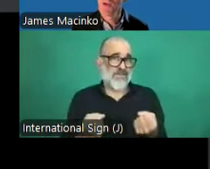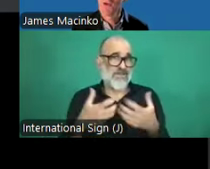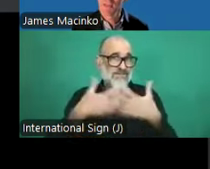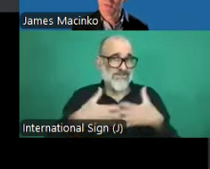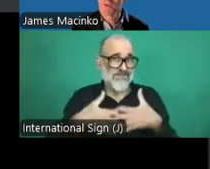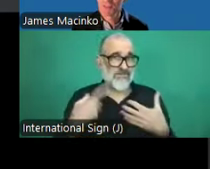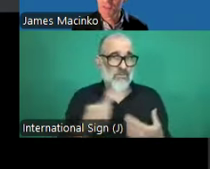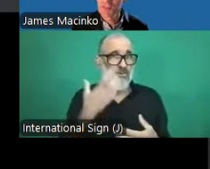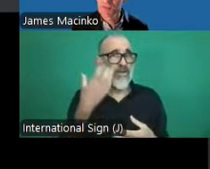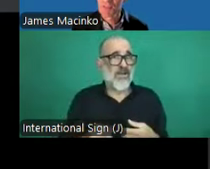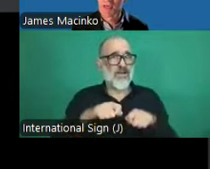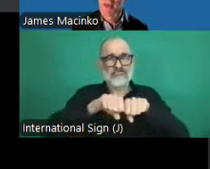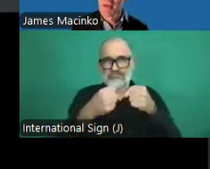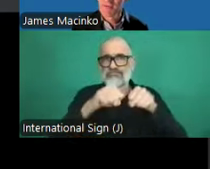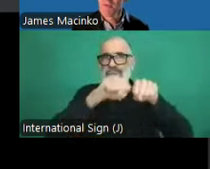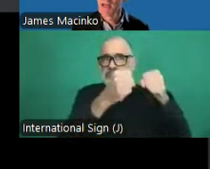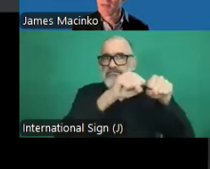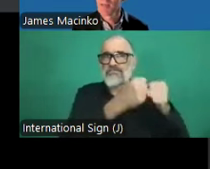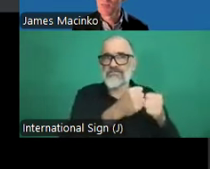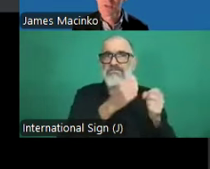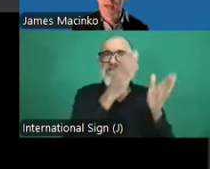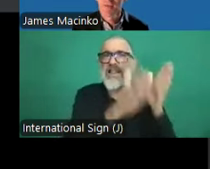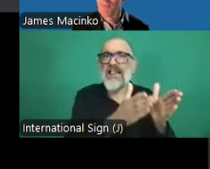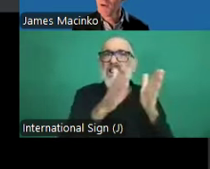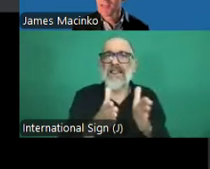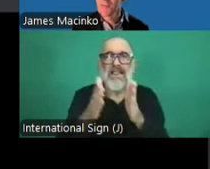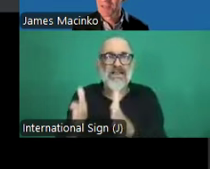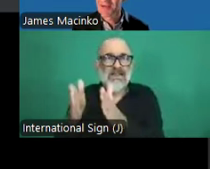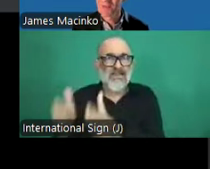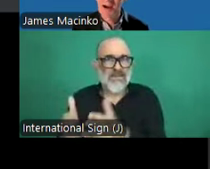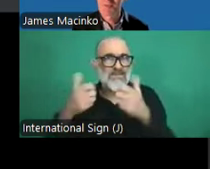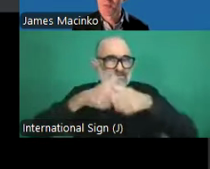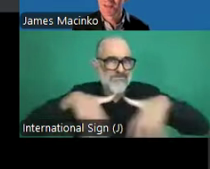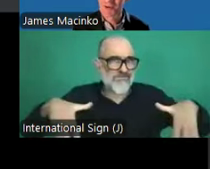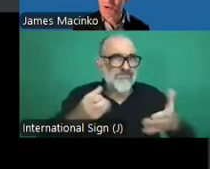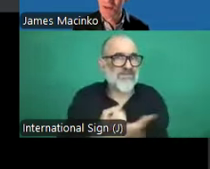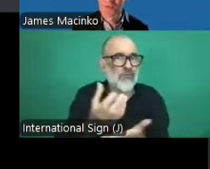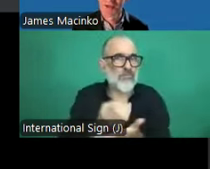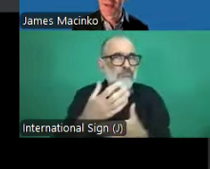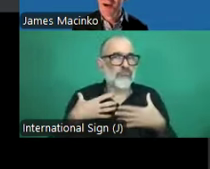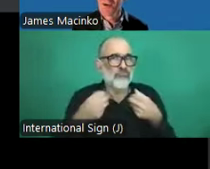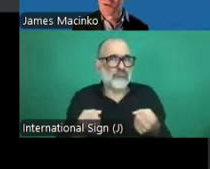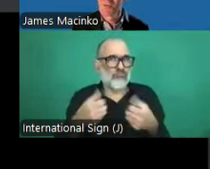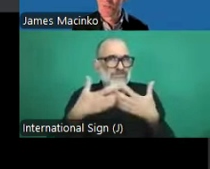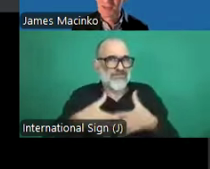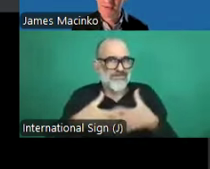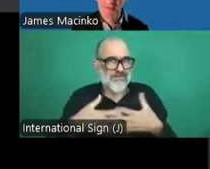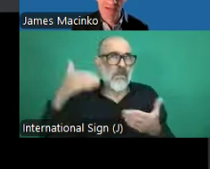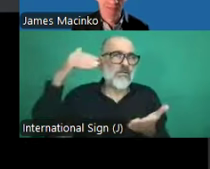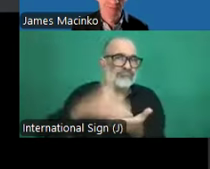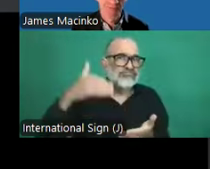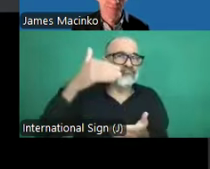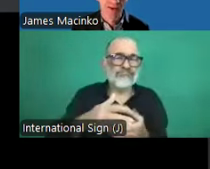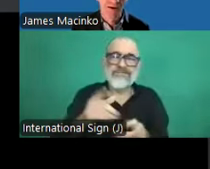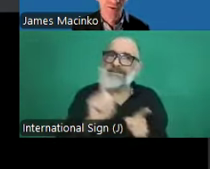segmentés, et nous devons faire une coordination en tous ces systèmes qui définissent les gens de toute façon et